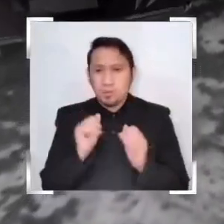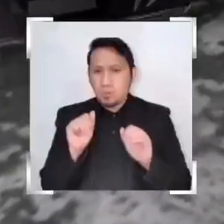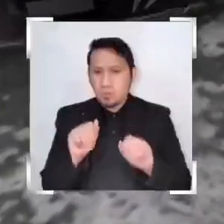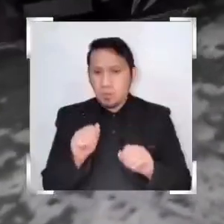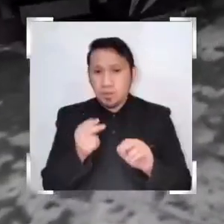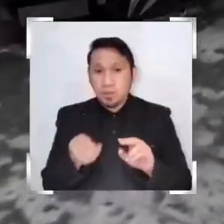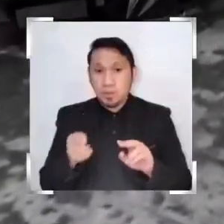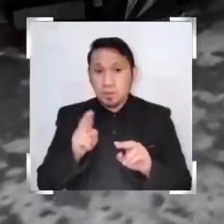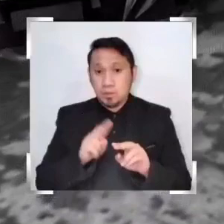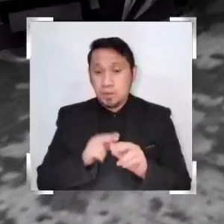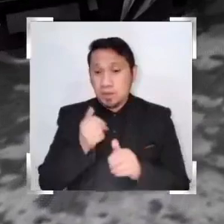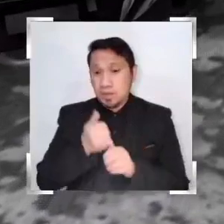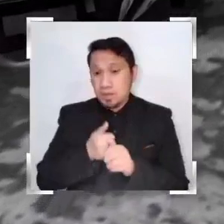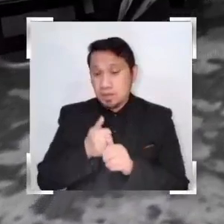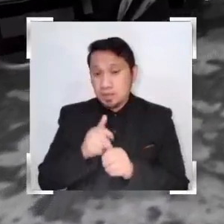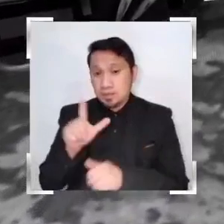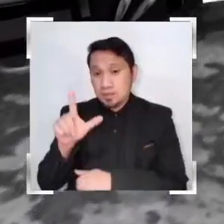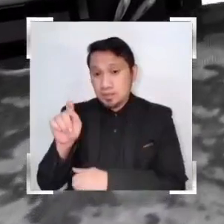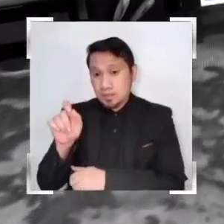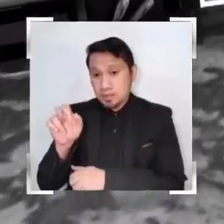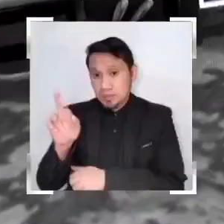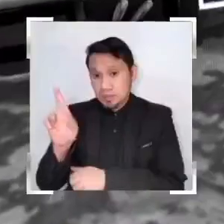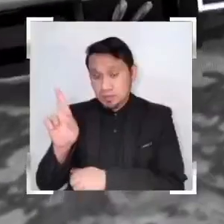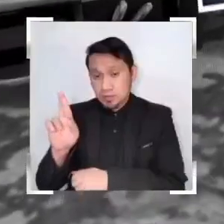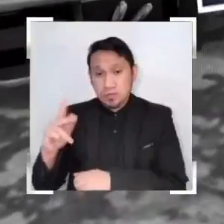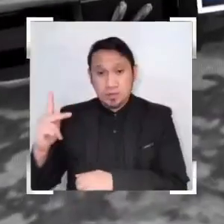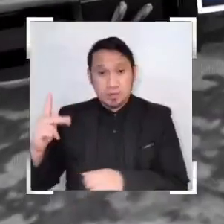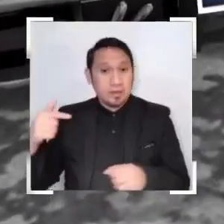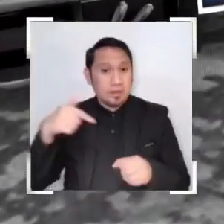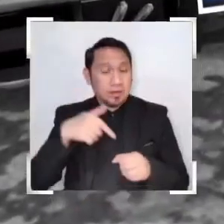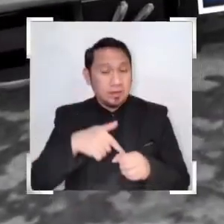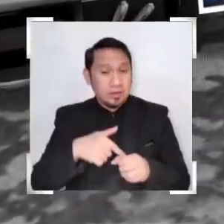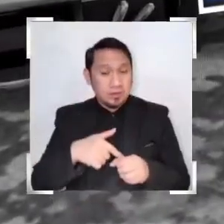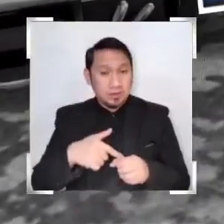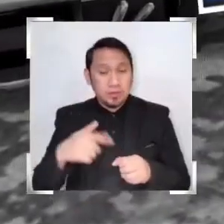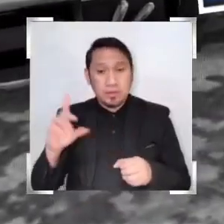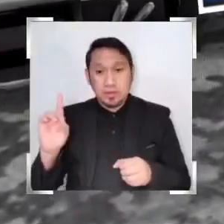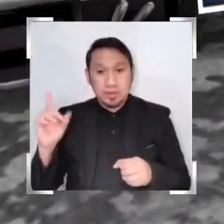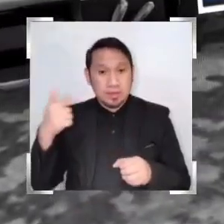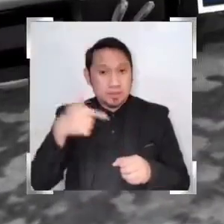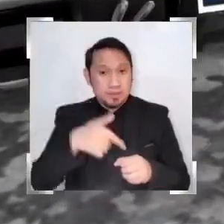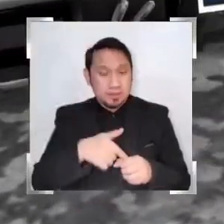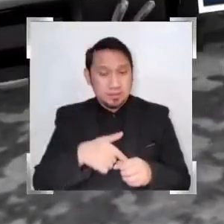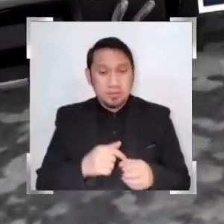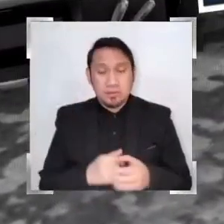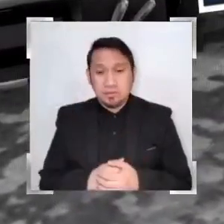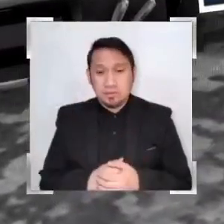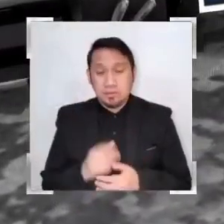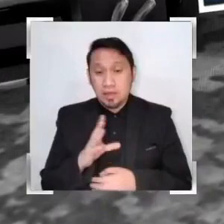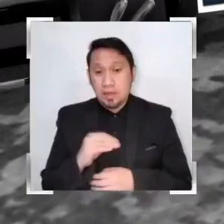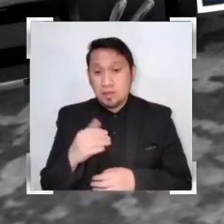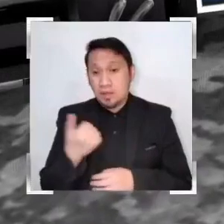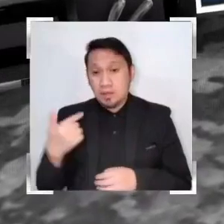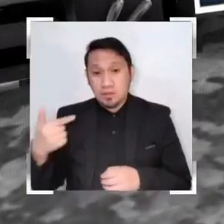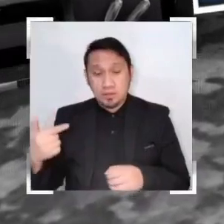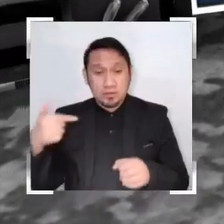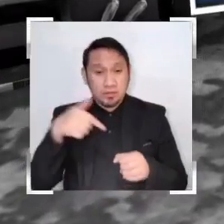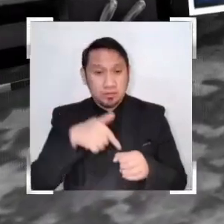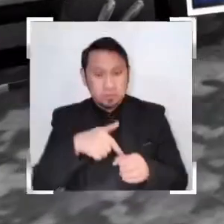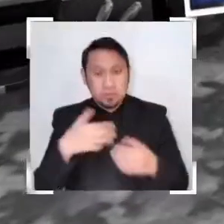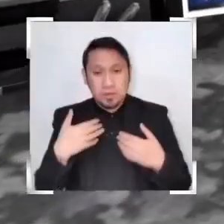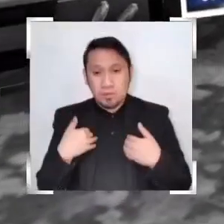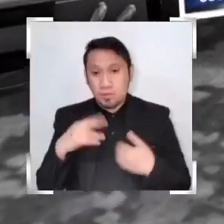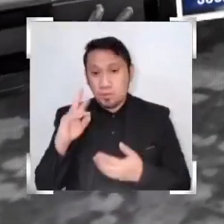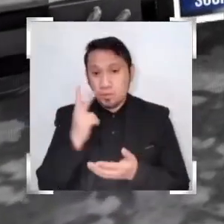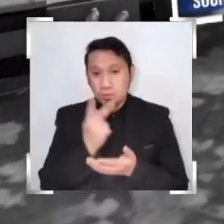litro ng diesel at kerosene. Halos piso naman ang inaasahan dagdag sa gasolina. Paliwanag ni Oil Industry Management Bureau Assistant Director